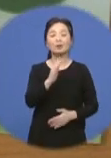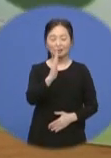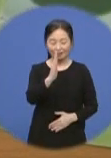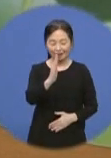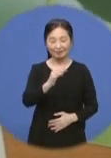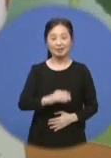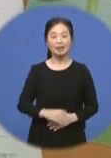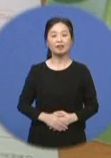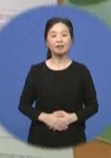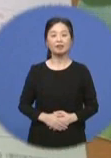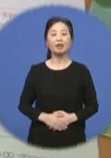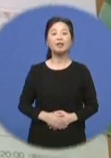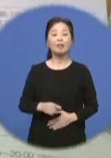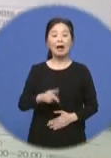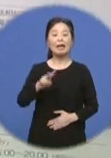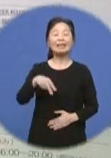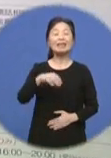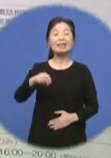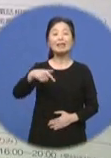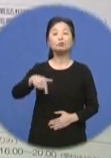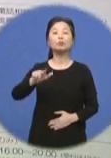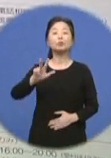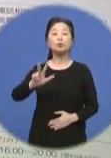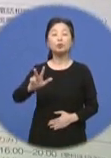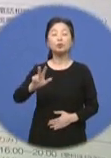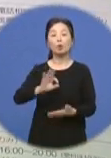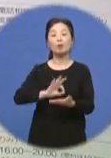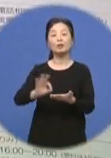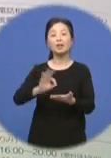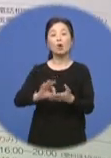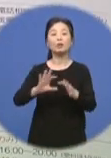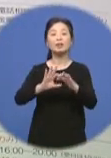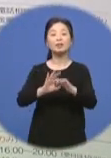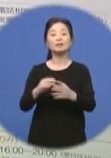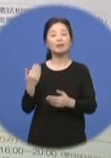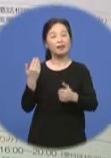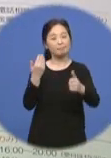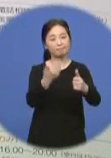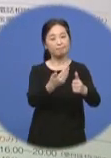リーブルの利用などについて聞きました。